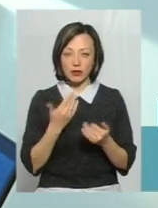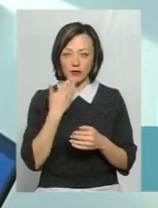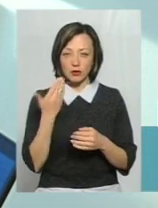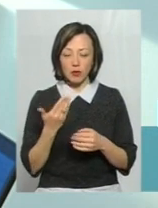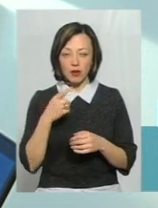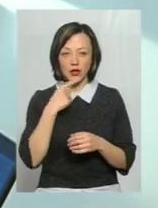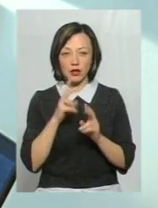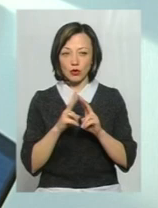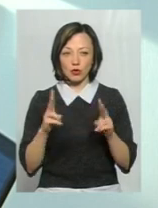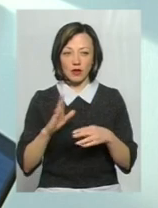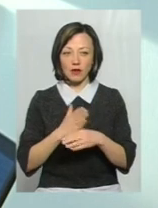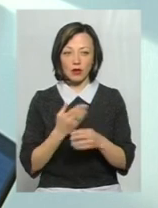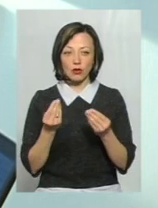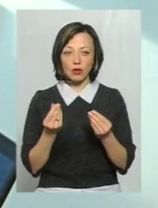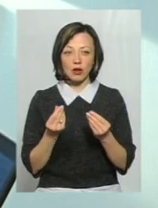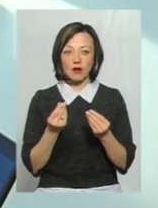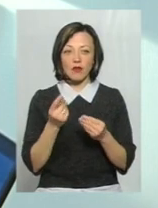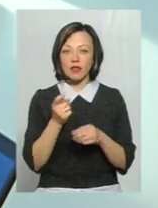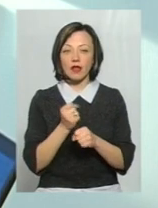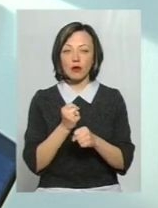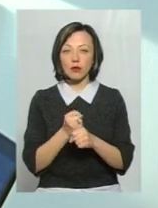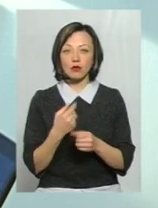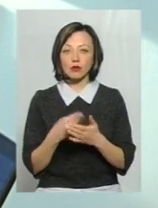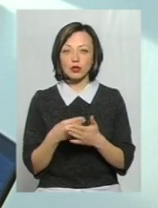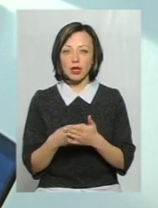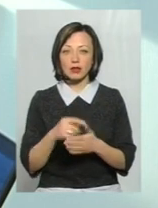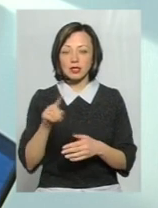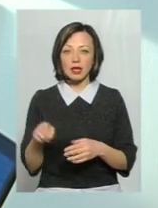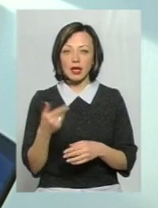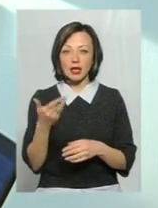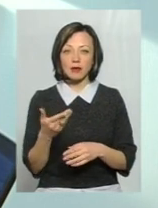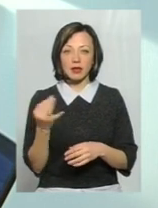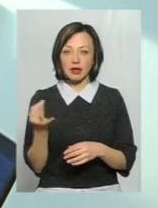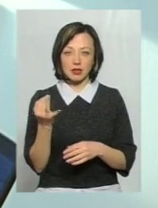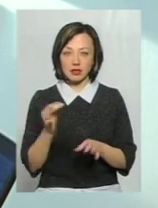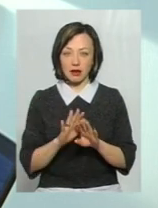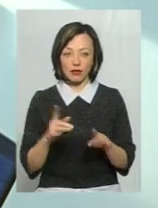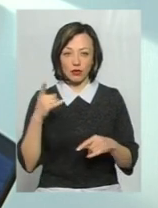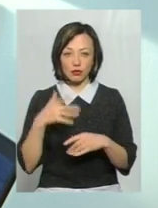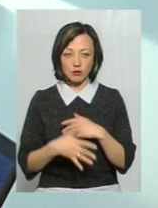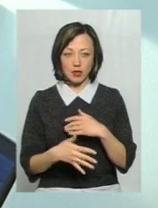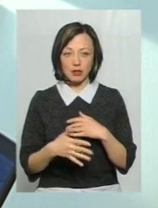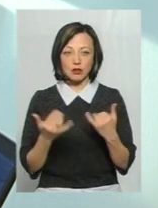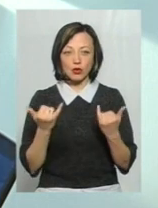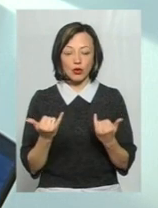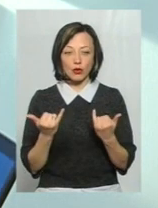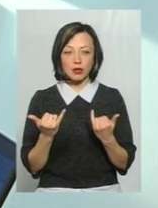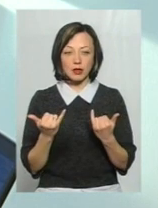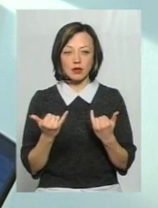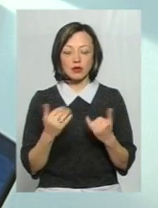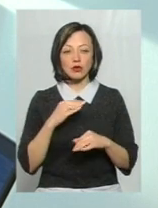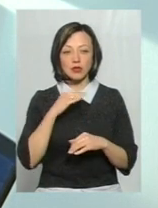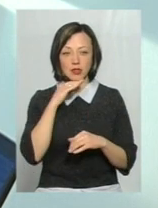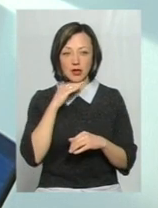і казав, що ніхто не виділяв кошти, вони не робили бюджетного запиту. Їм це абсолютно не цікаво. Ви розумієте, сьогодні